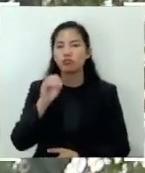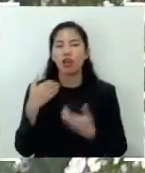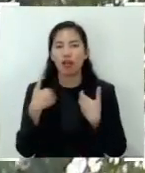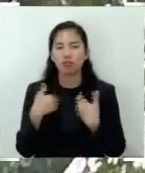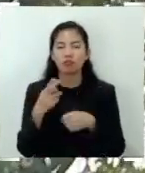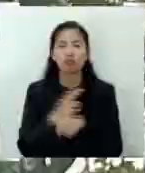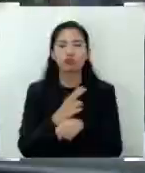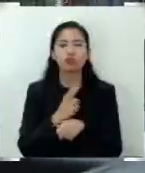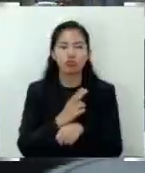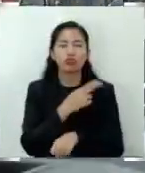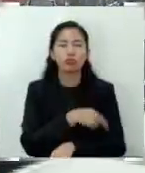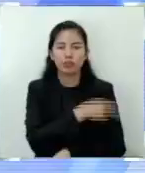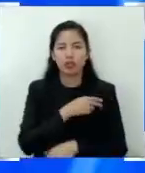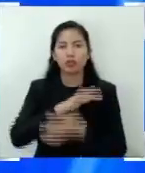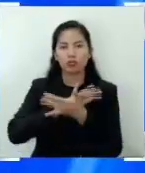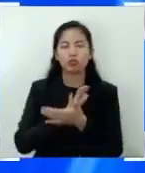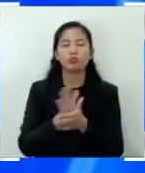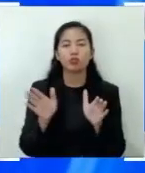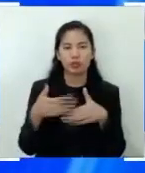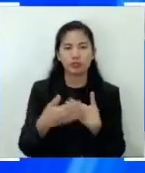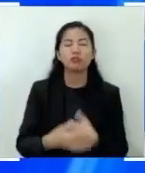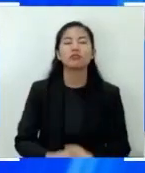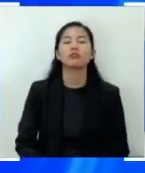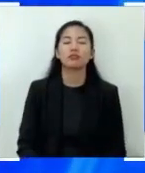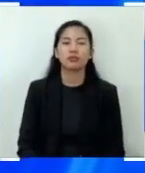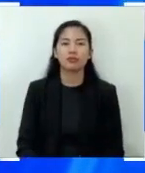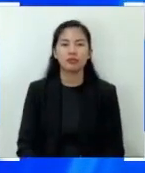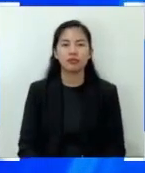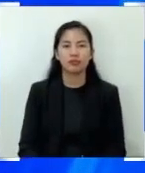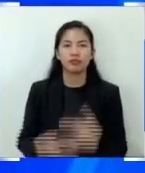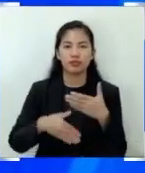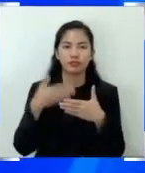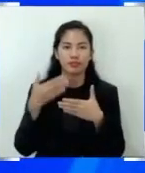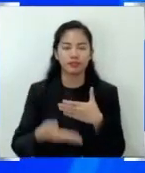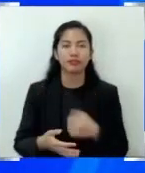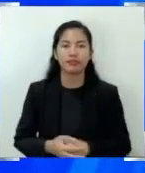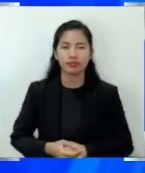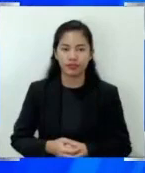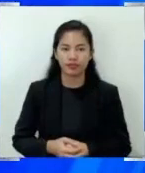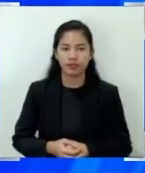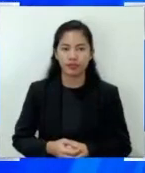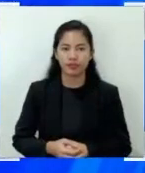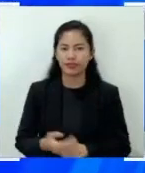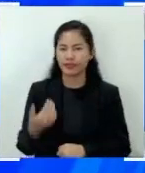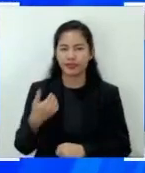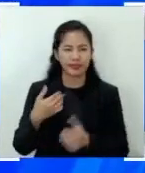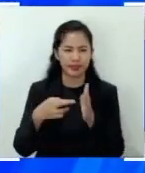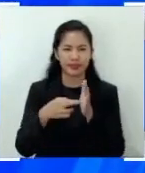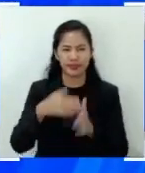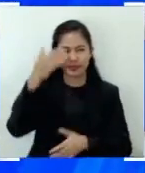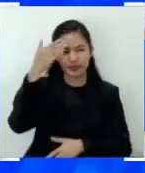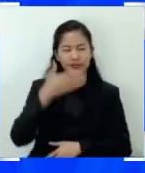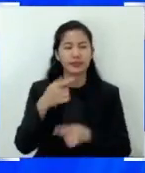Rafi Tima, ang inyong saksi. Hindi pa naman required ulit sa ngayon ang mga face shield, pero sa ilang lugar, kailangan na ulit